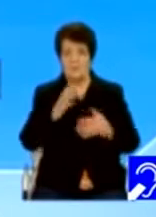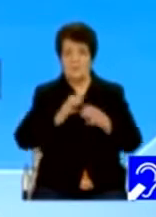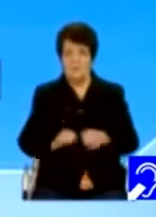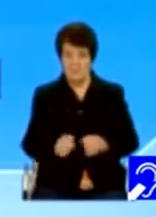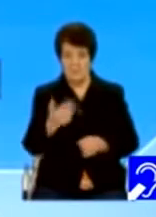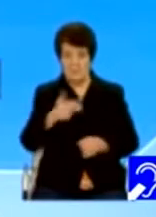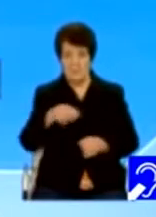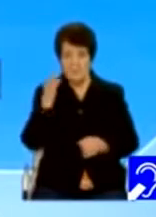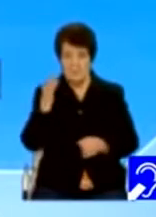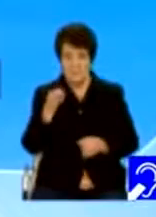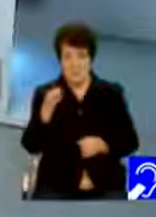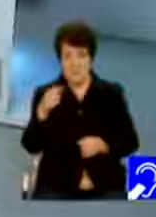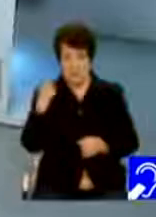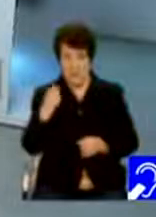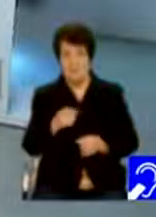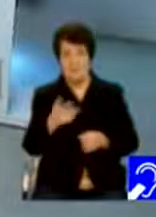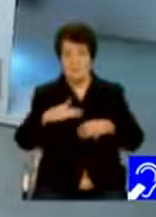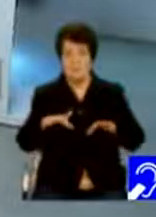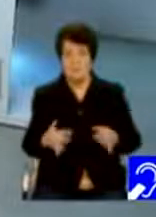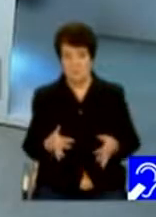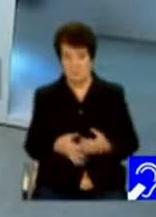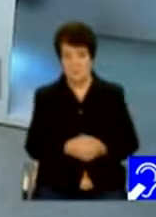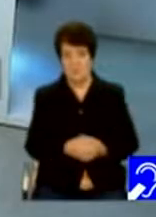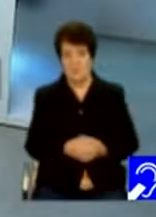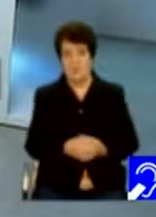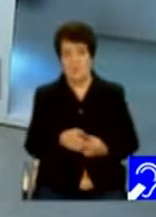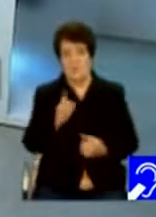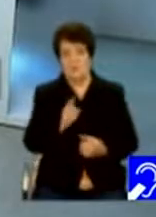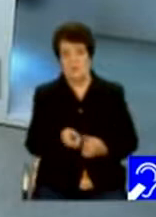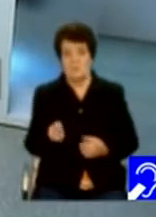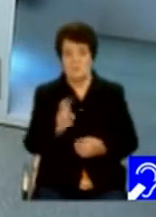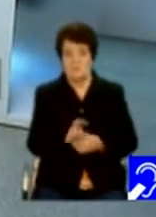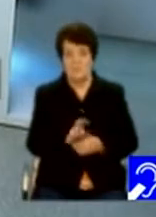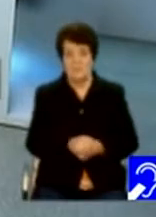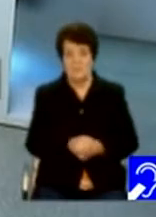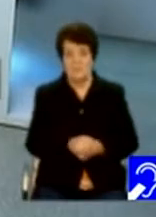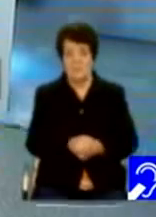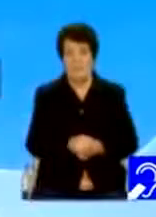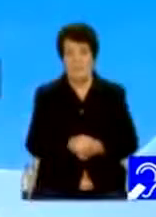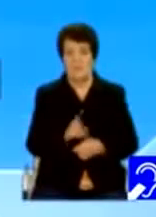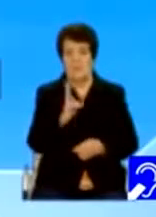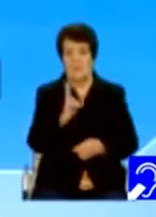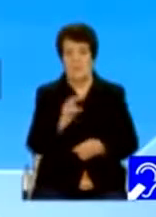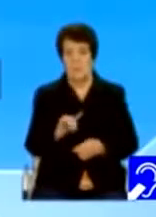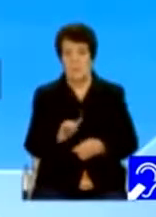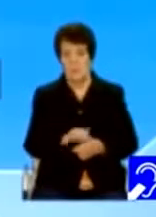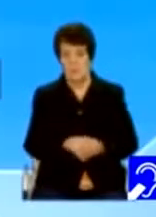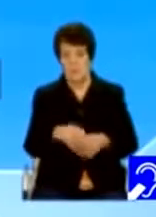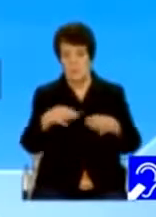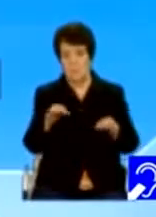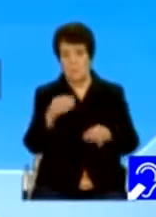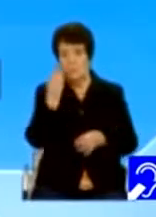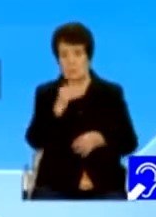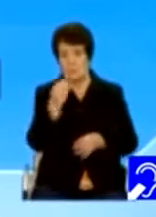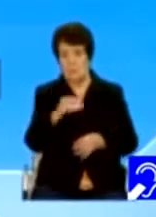în 30 de ani de cele mutre, obosite, chinuite. Și mai nou, din niște fraieri de ăștia care vin cu mașini super